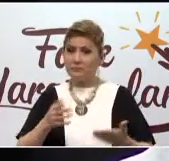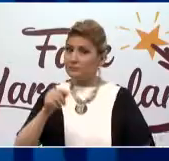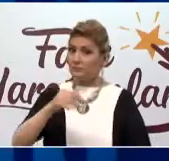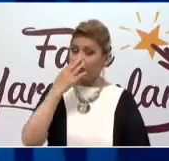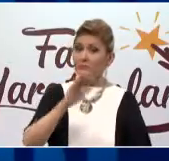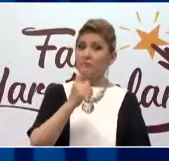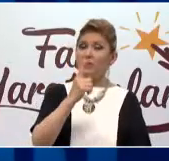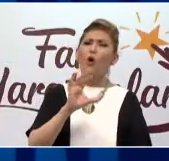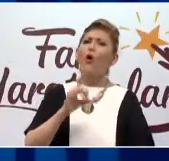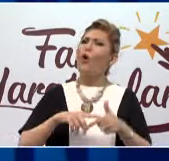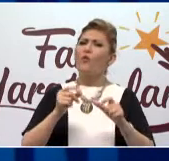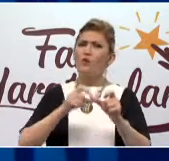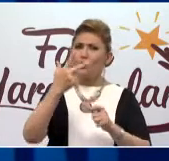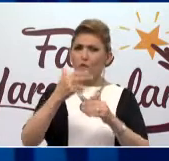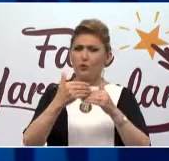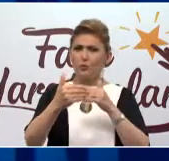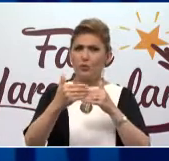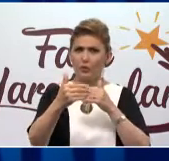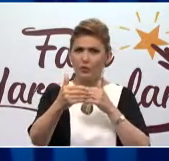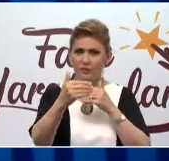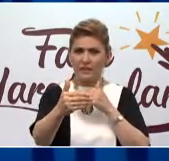mesela birisinin ofisinde 3 boyutlu